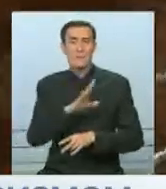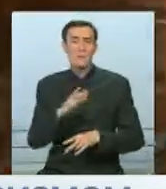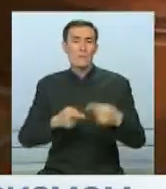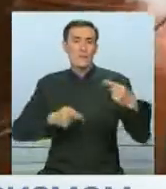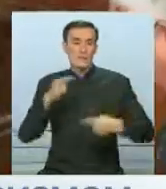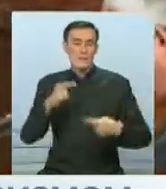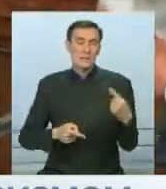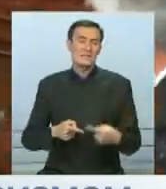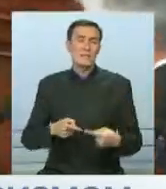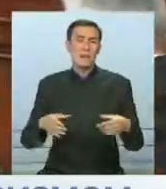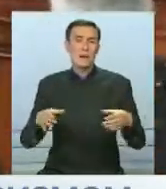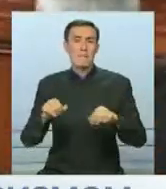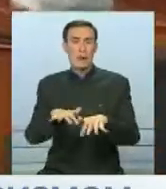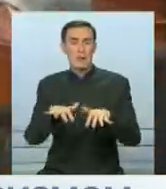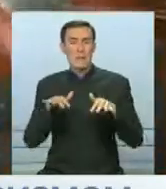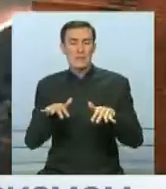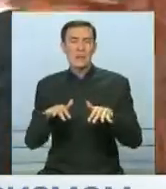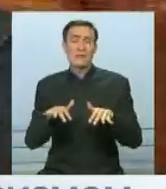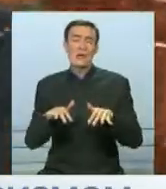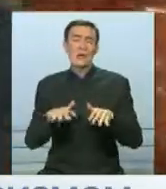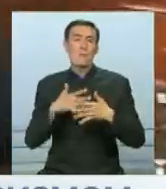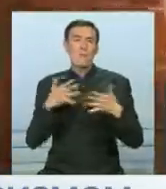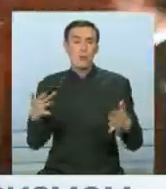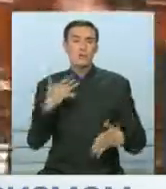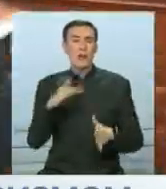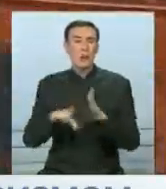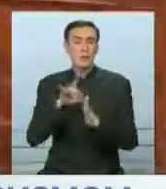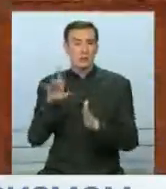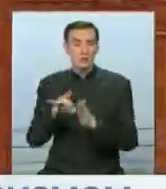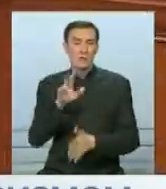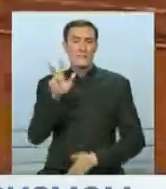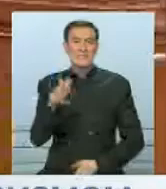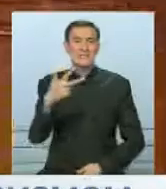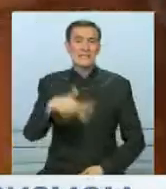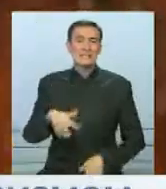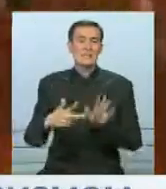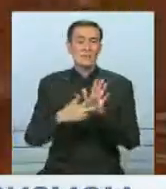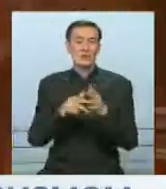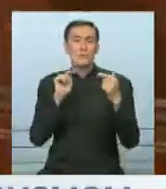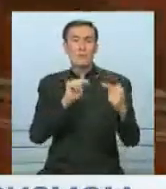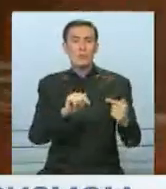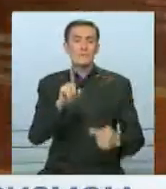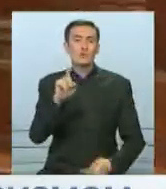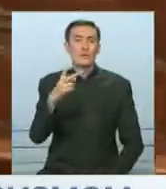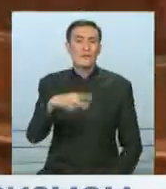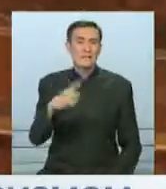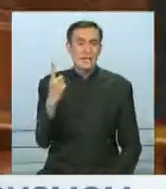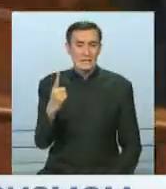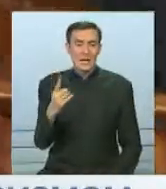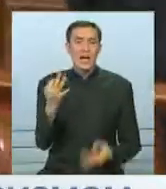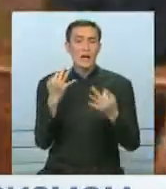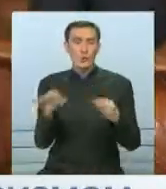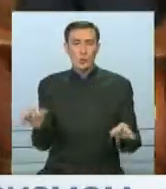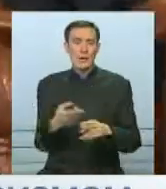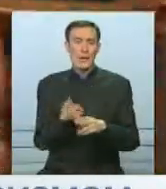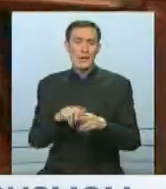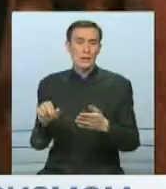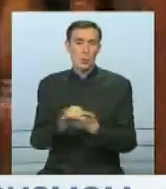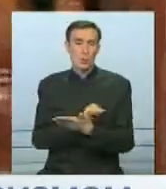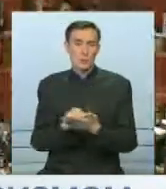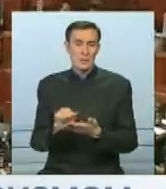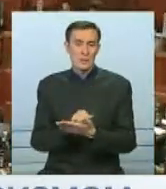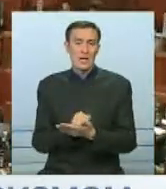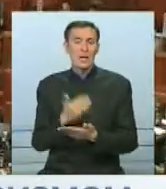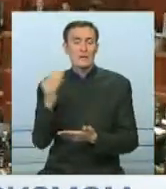и снаружи парламента, Нижняя палата большинством голосов 338 против 121 одобрила этот документ.